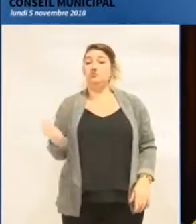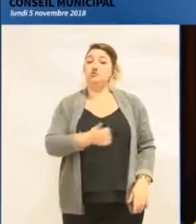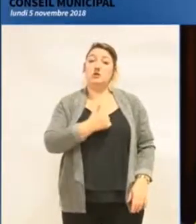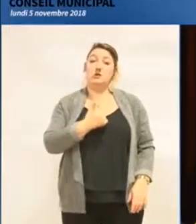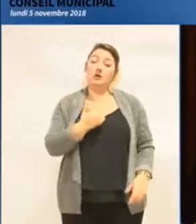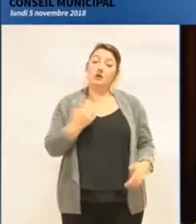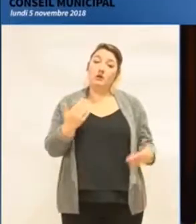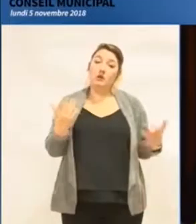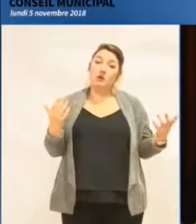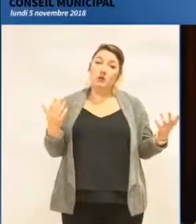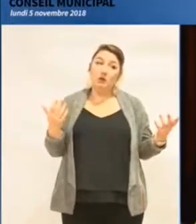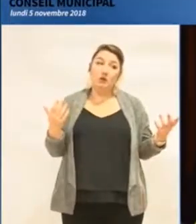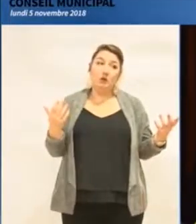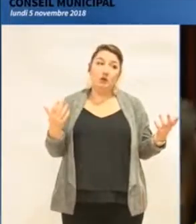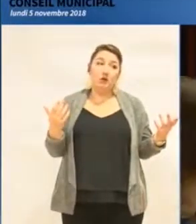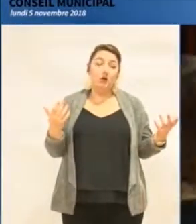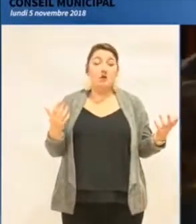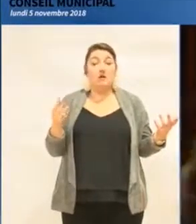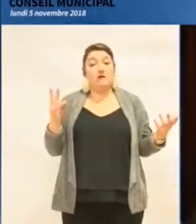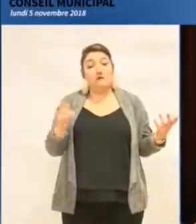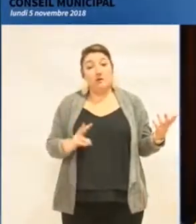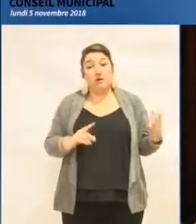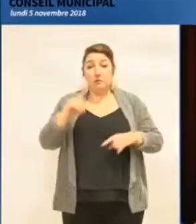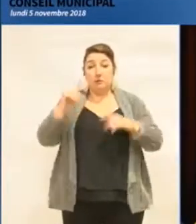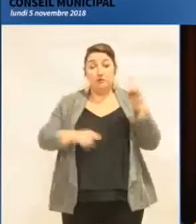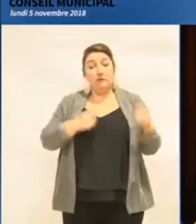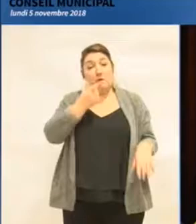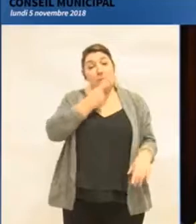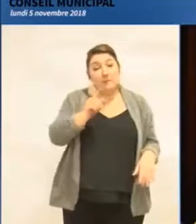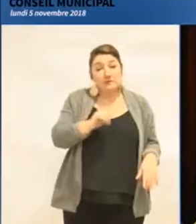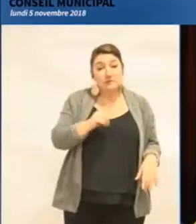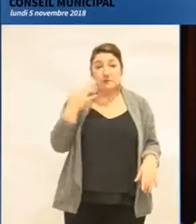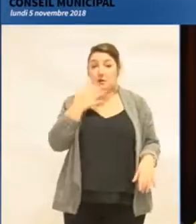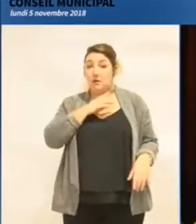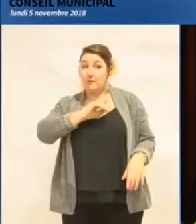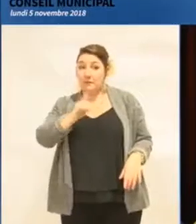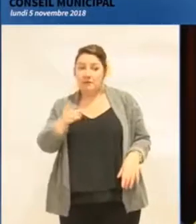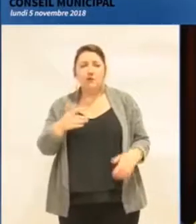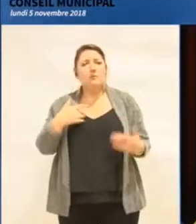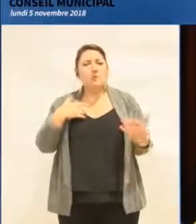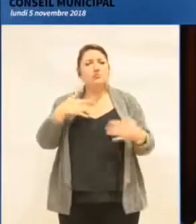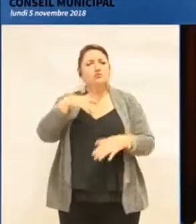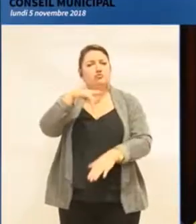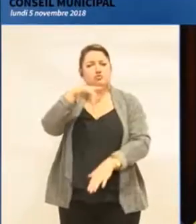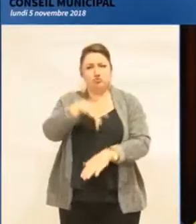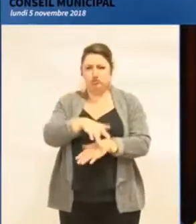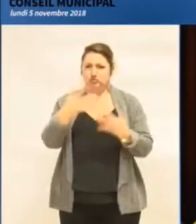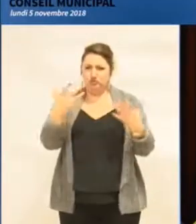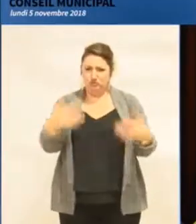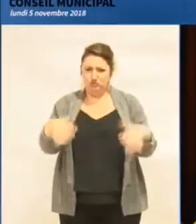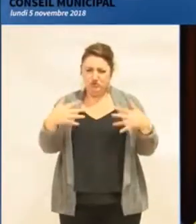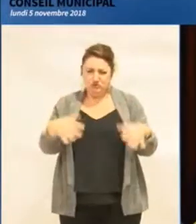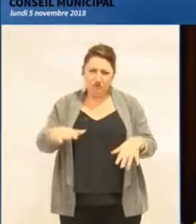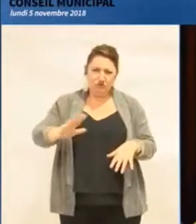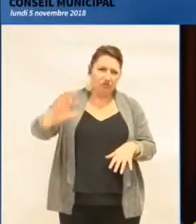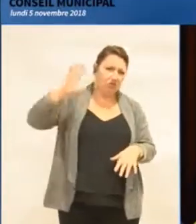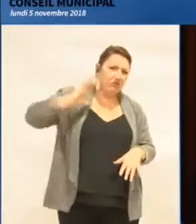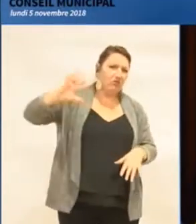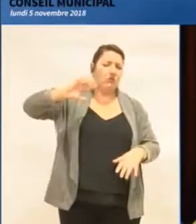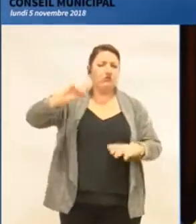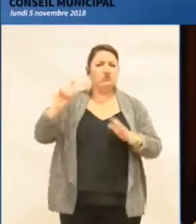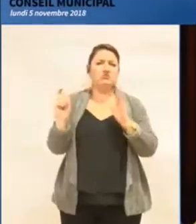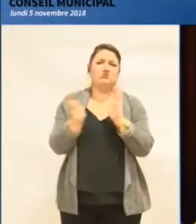Ça n'est pas toujours facile ni agréable. Et nous l'avions vécu déjà lors des dramatiques et